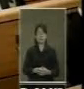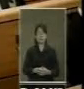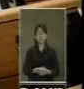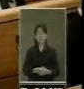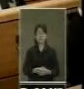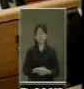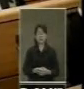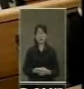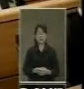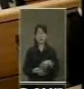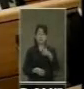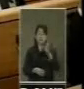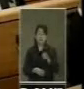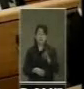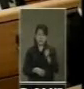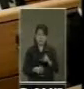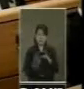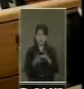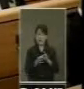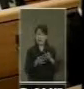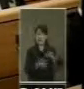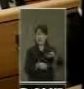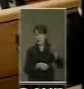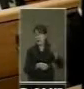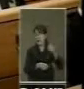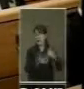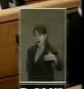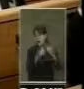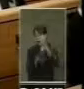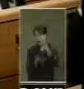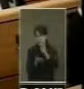ข้อเท็จจริงทางประวัติศาสตร์นี้มันมีอยู่จริง